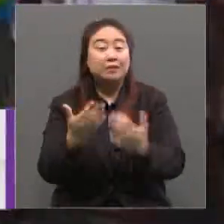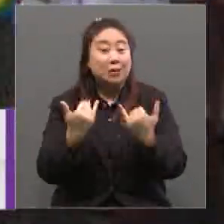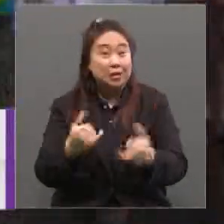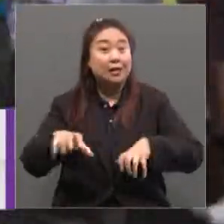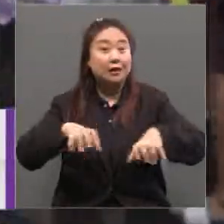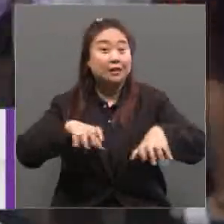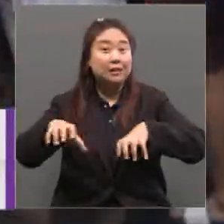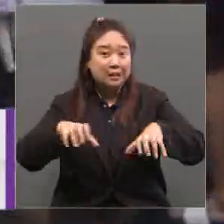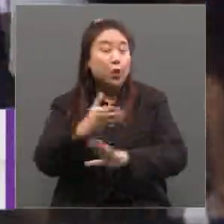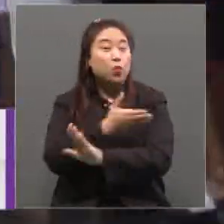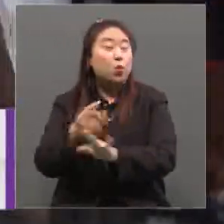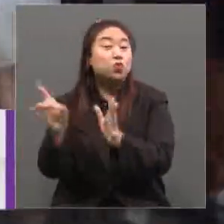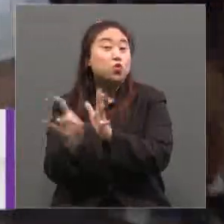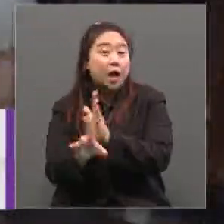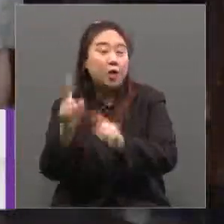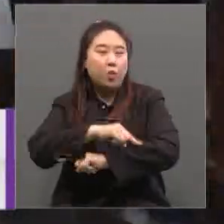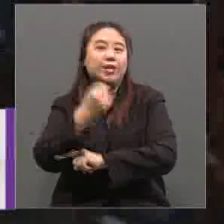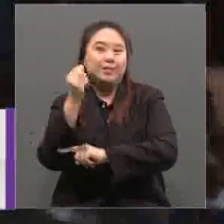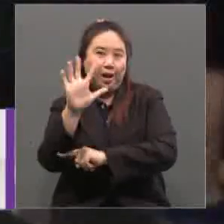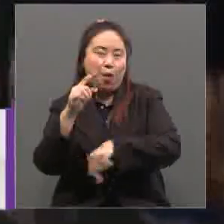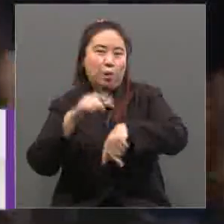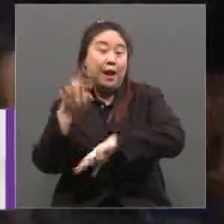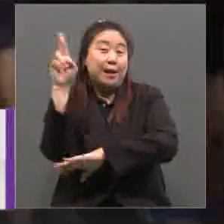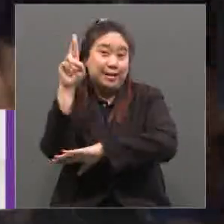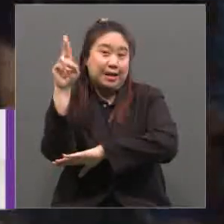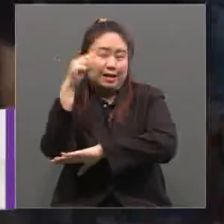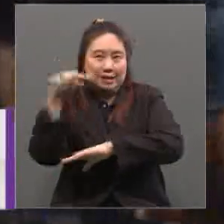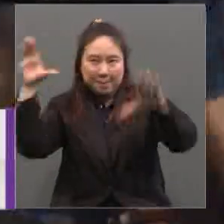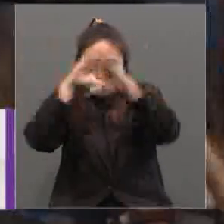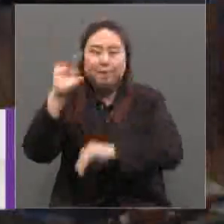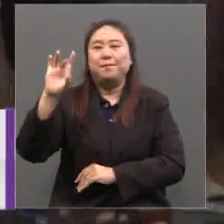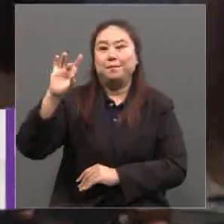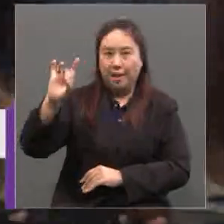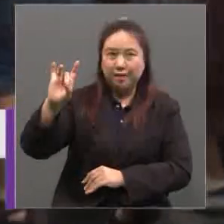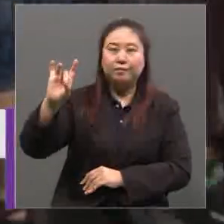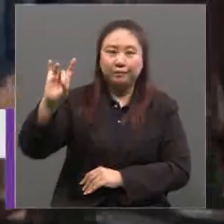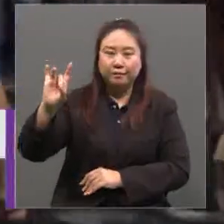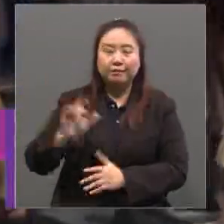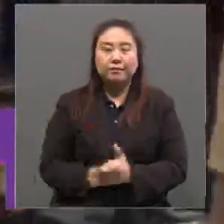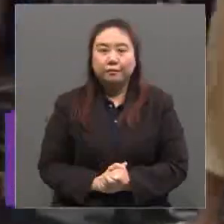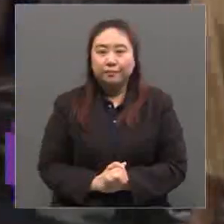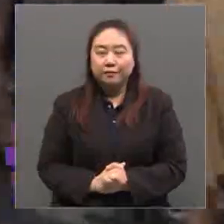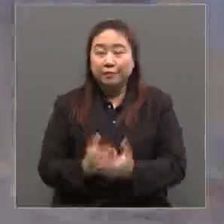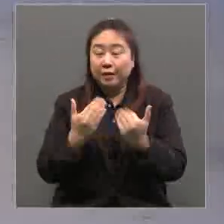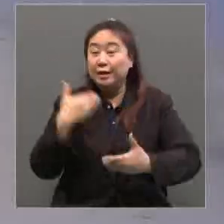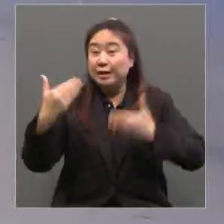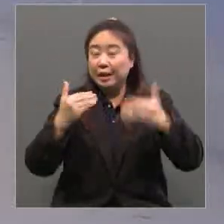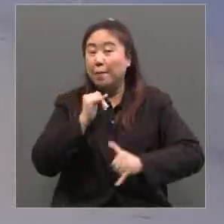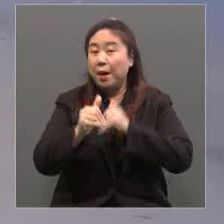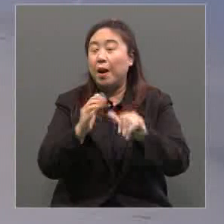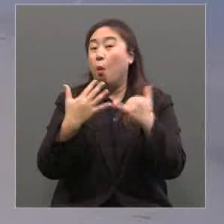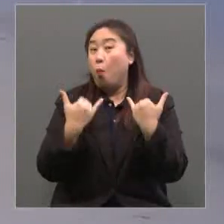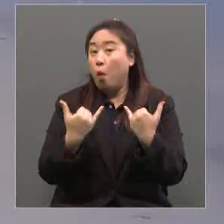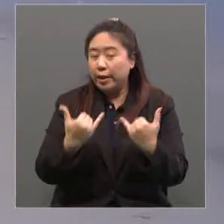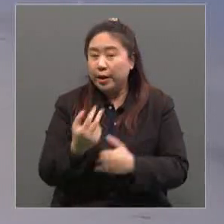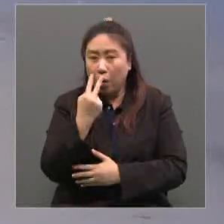จะจัดไปจนถึงวันที่15นะคะตั้งแต่เวลาเที่ยงวันไปจนถึง2ทุ่มเลยค่ะซึ่งจากการมาร่วมกิจกรรมวันนี้นะคะก็ยังไม่พ